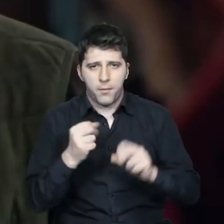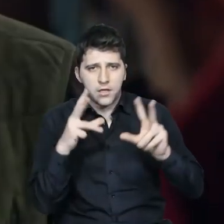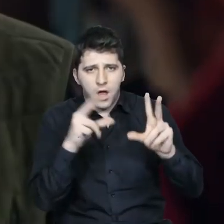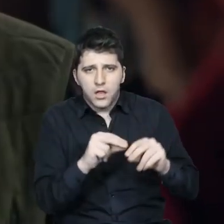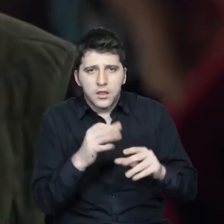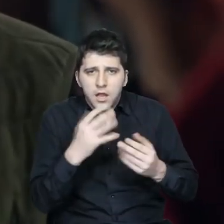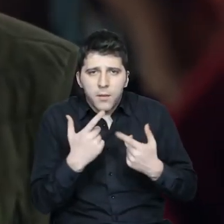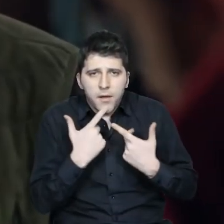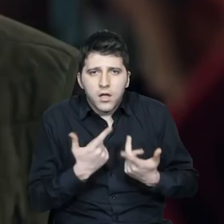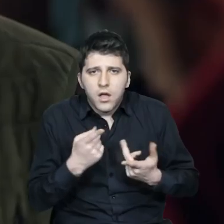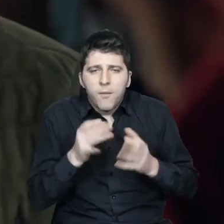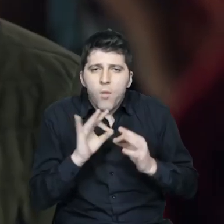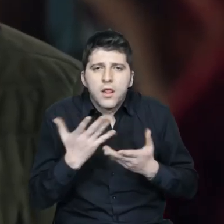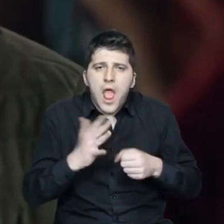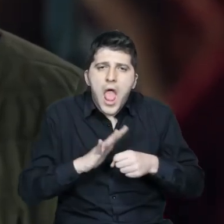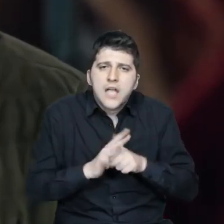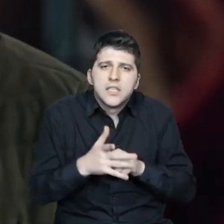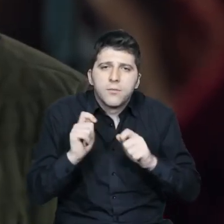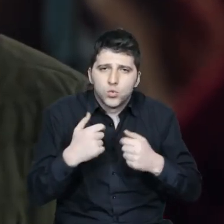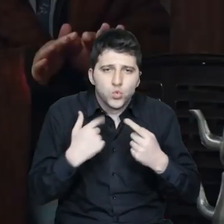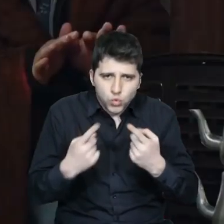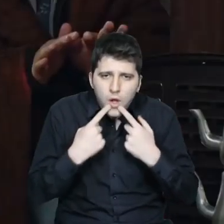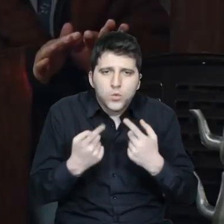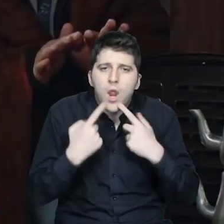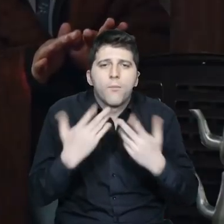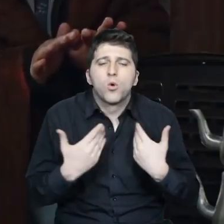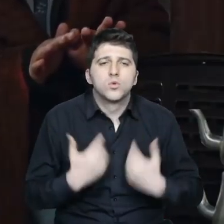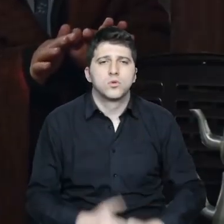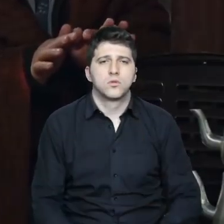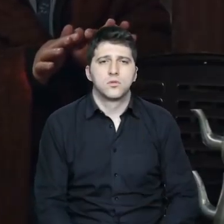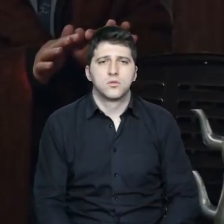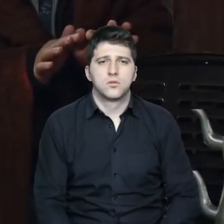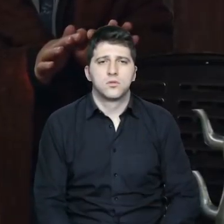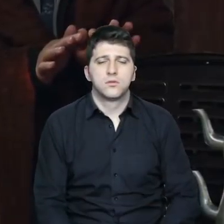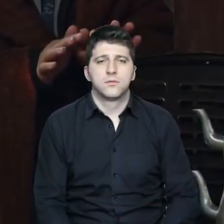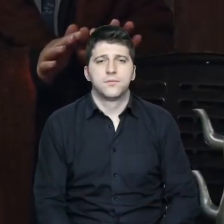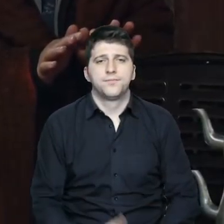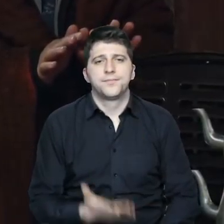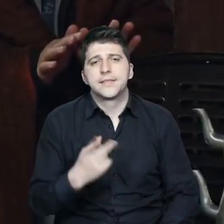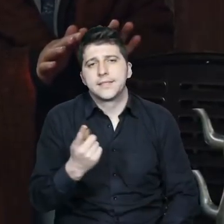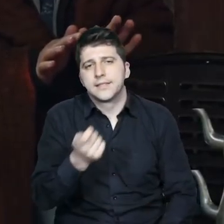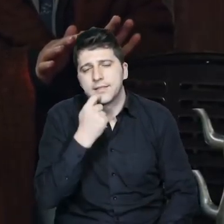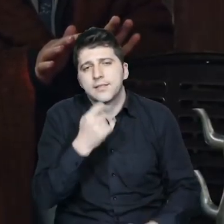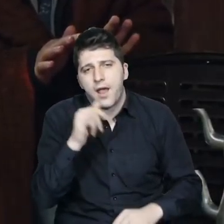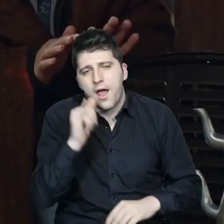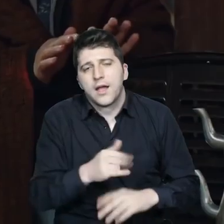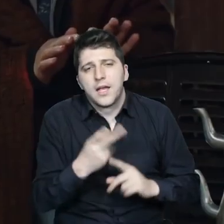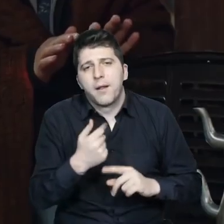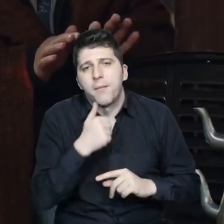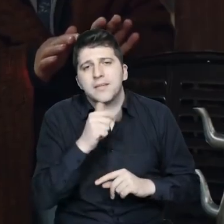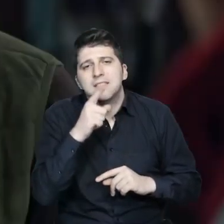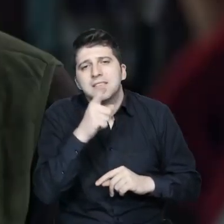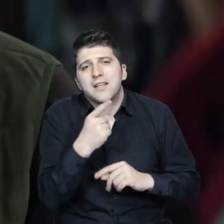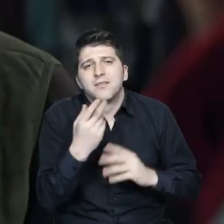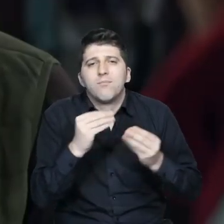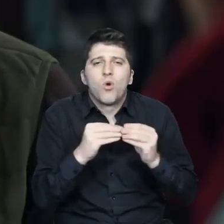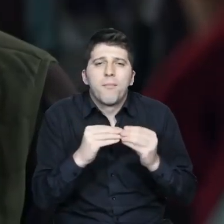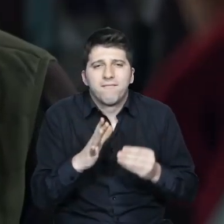oluyor? Niye böyle durduk yere eziyet çekiyorsunuz, bana söylemiyorsunuz? Ne desen haklısın İbrahim abi. Senin de başın